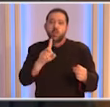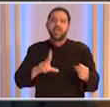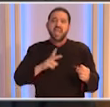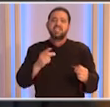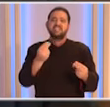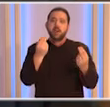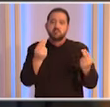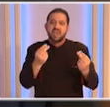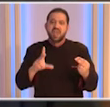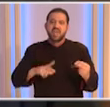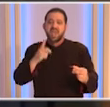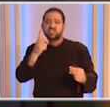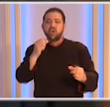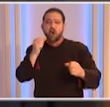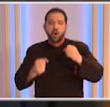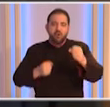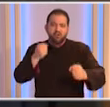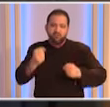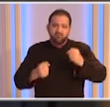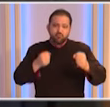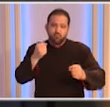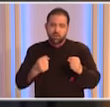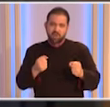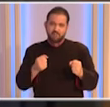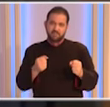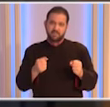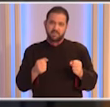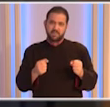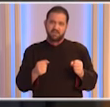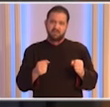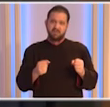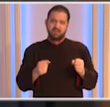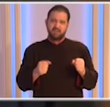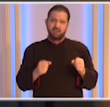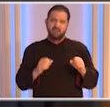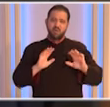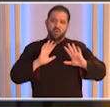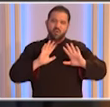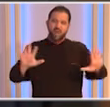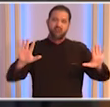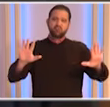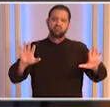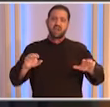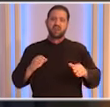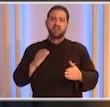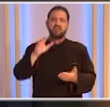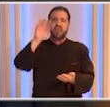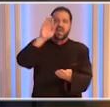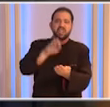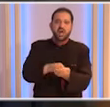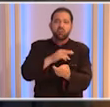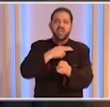fugă, este o, să zic eu, o abdicare de la o datorie